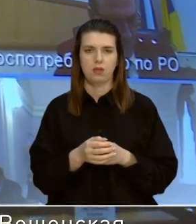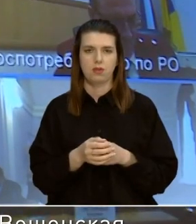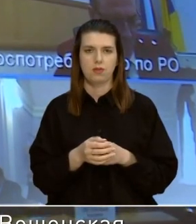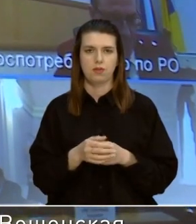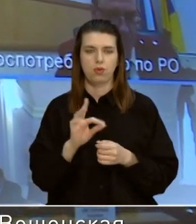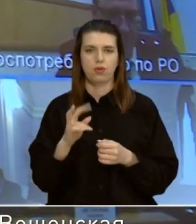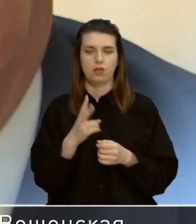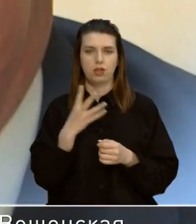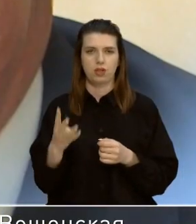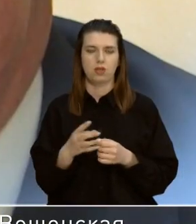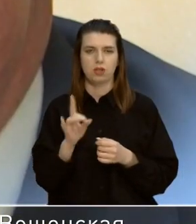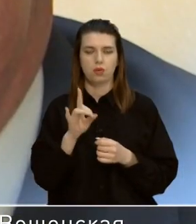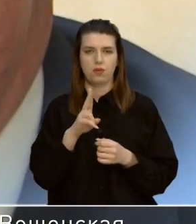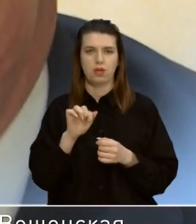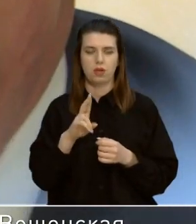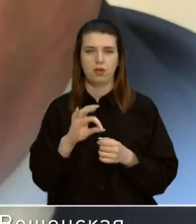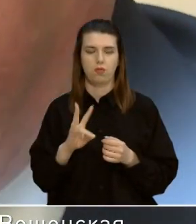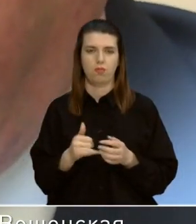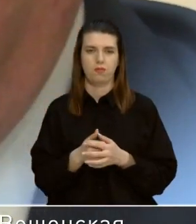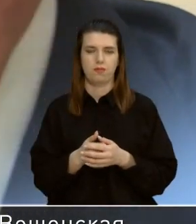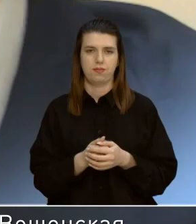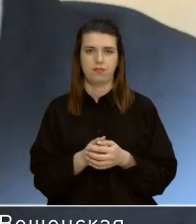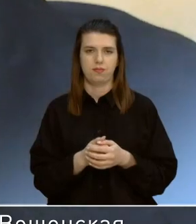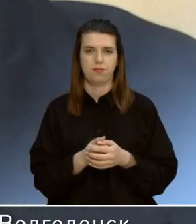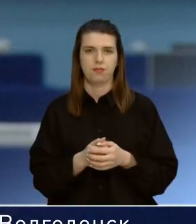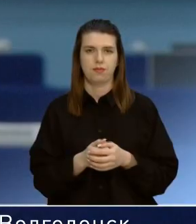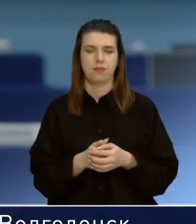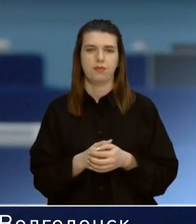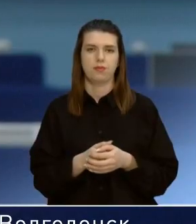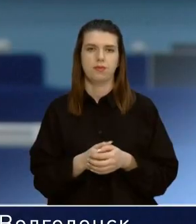Тагир Фатахов, Дон-24, Ростов-на-Дону.